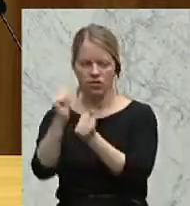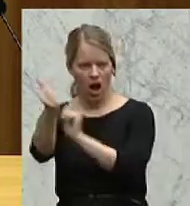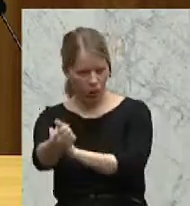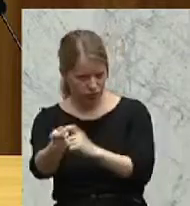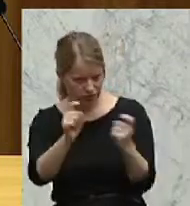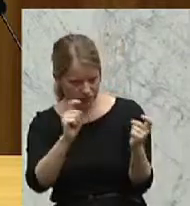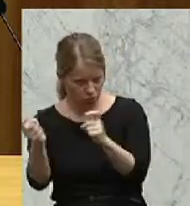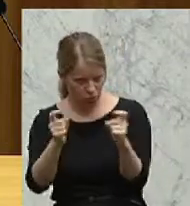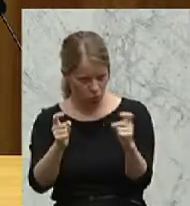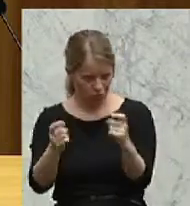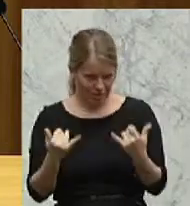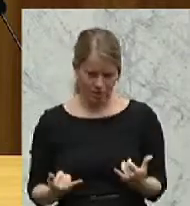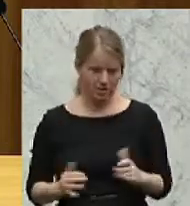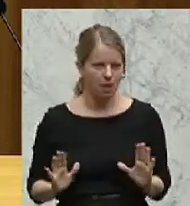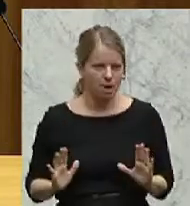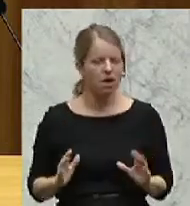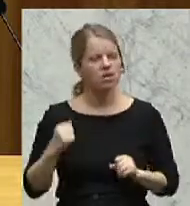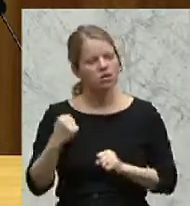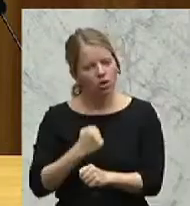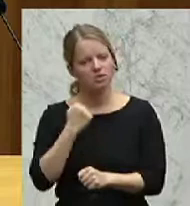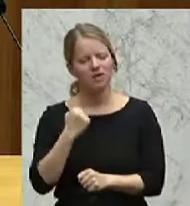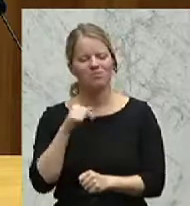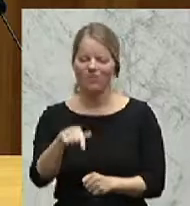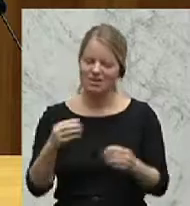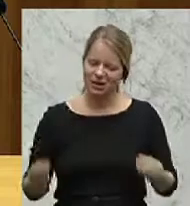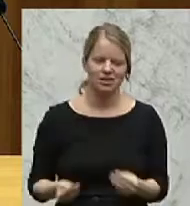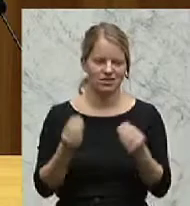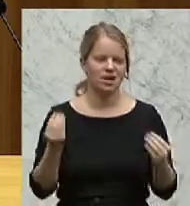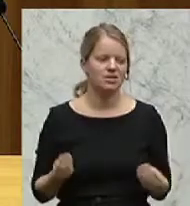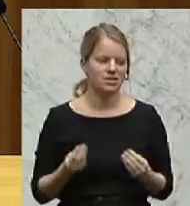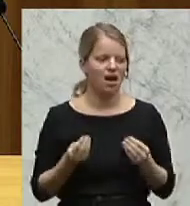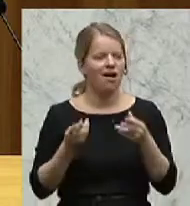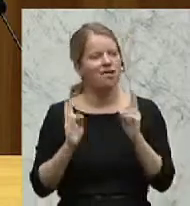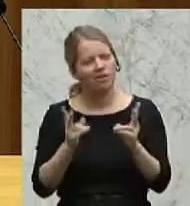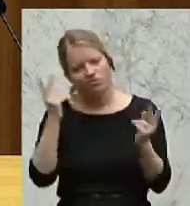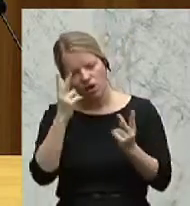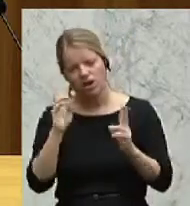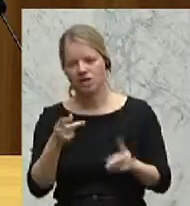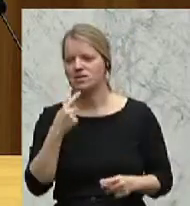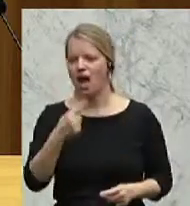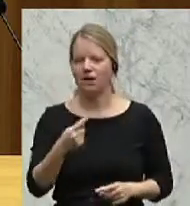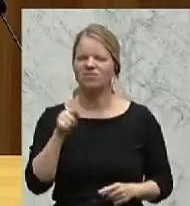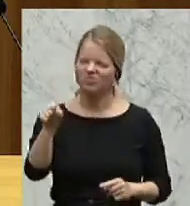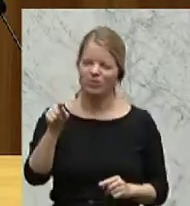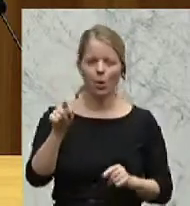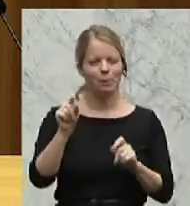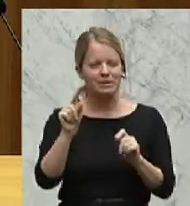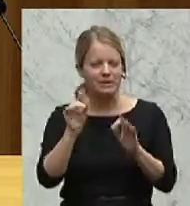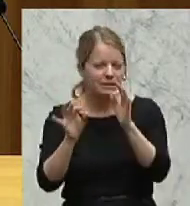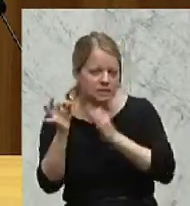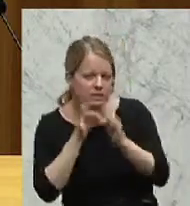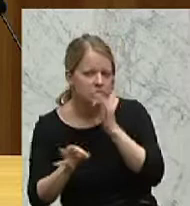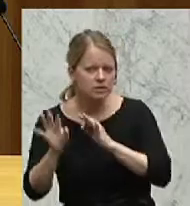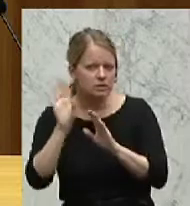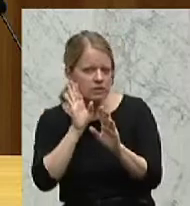vorgreifen. Aber das ist etwas, da könnte man natürlich sagen, da könnten Sie sich vielleicht noch ein bisschen kundig machen,